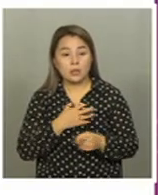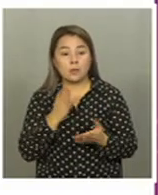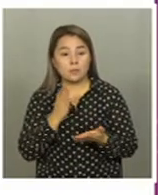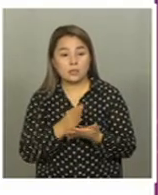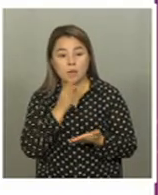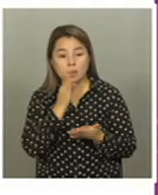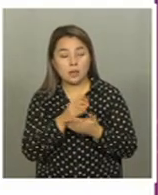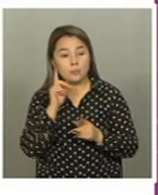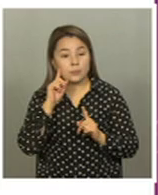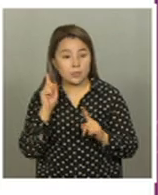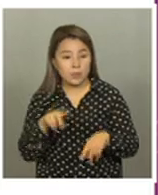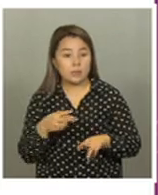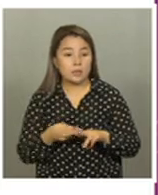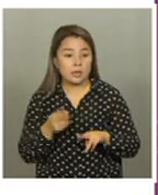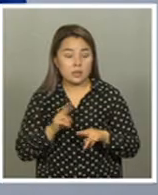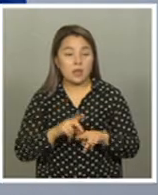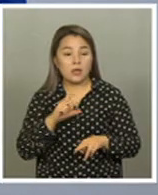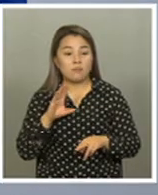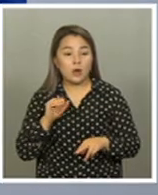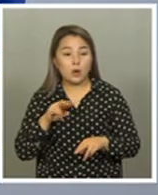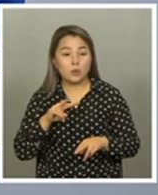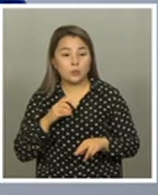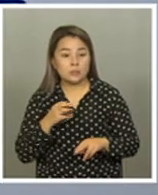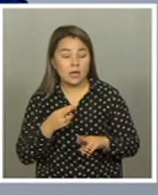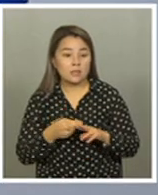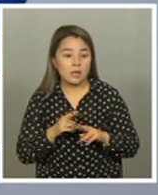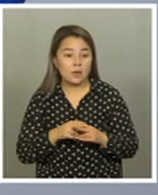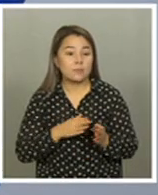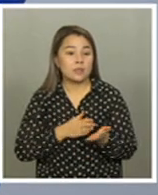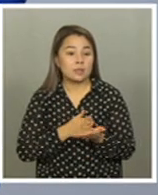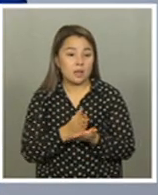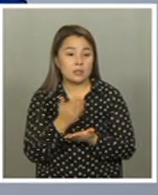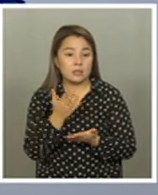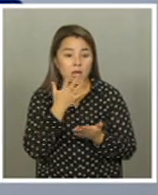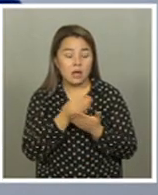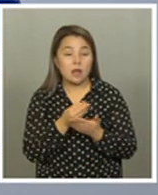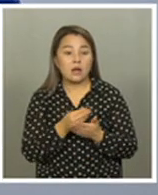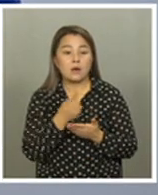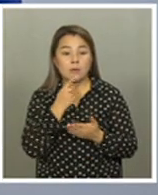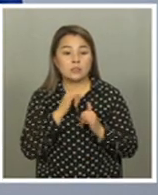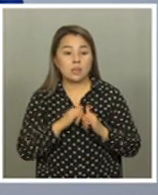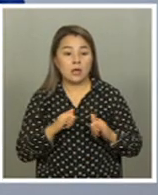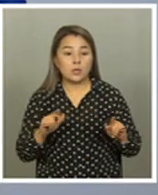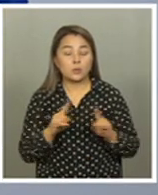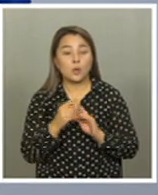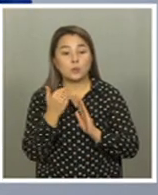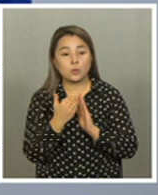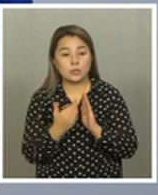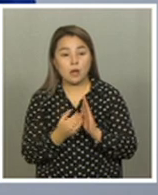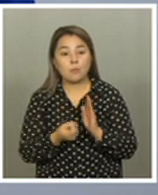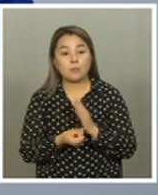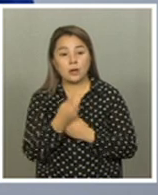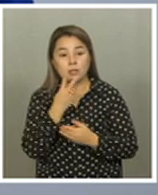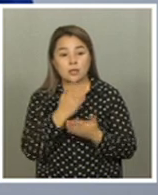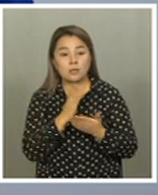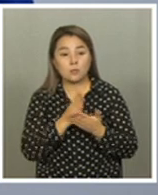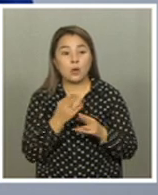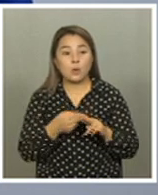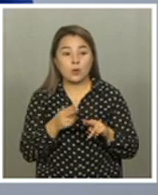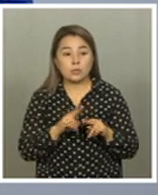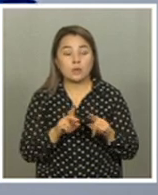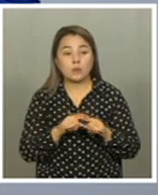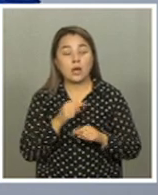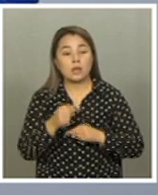білесіздер. Яғни эволюция барысында оларда қан тарату жүйесі пайда болған. Міне, сол